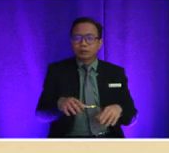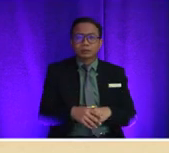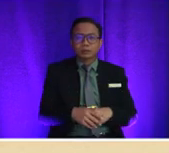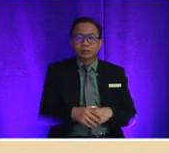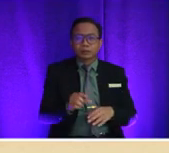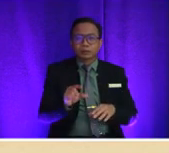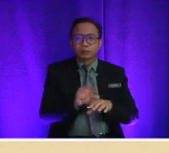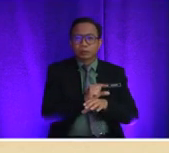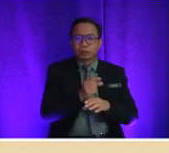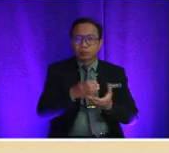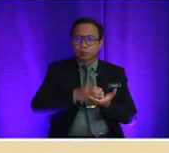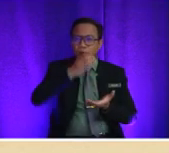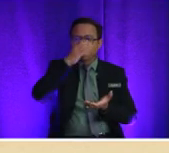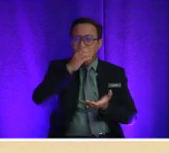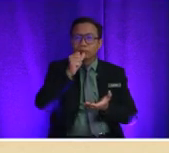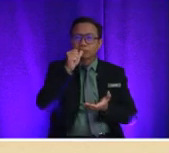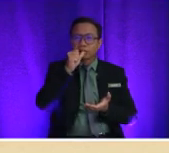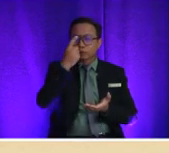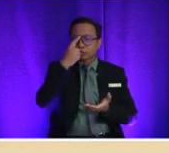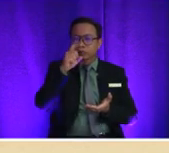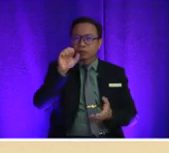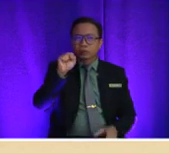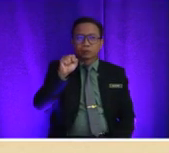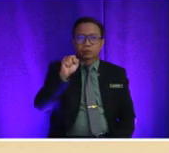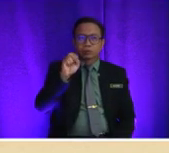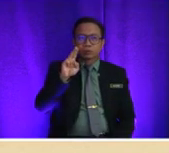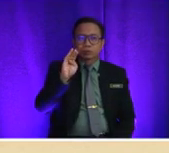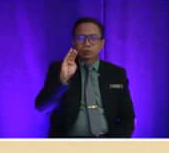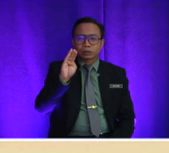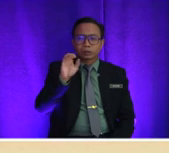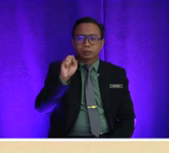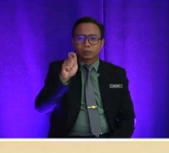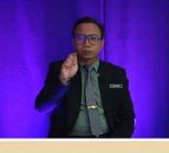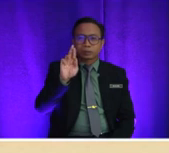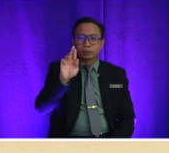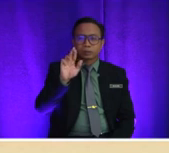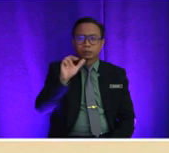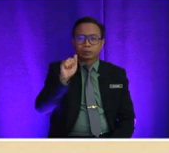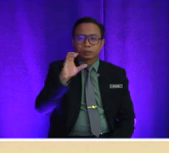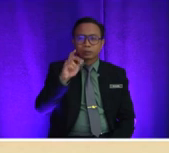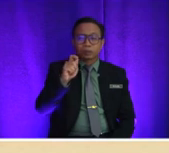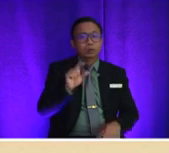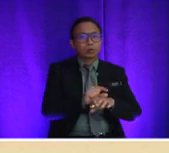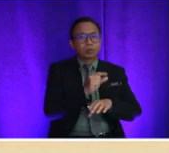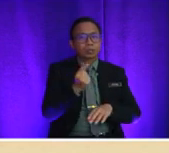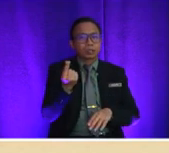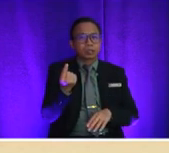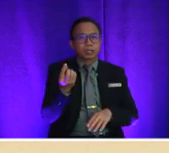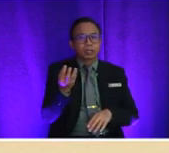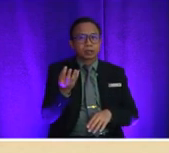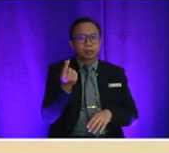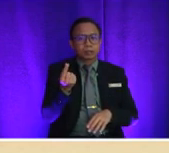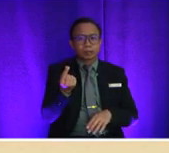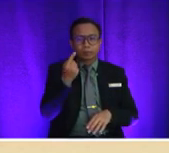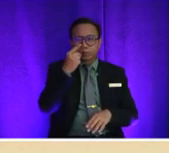menggunakan botol minuman sebagai substrat yang keempat Menggunakan garam kasa untuk mencegah penyakit